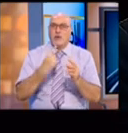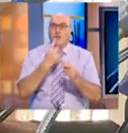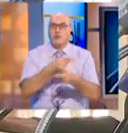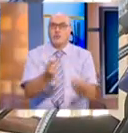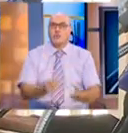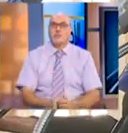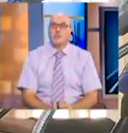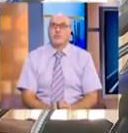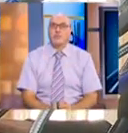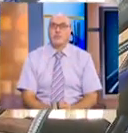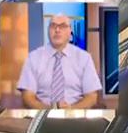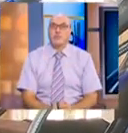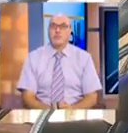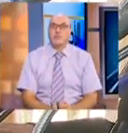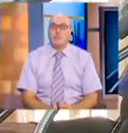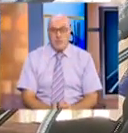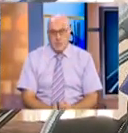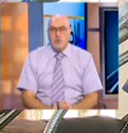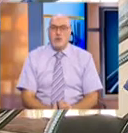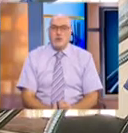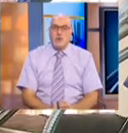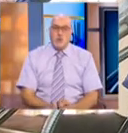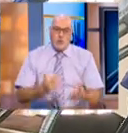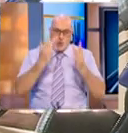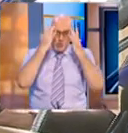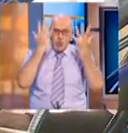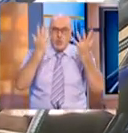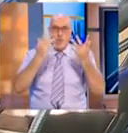آخر. تمرس وثقافة في